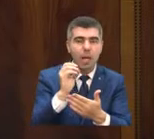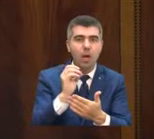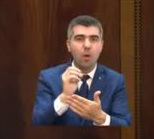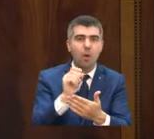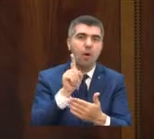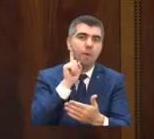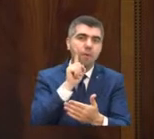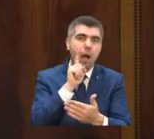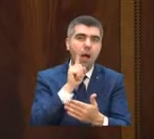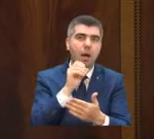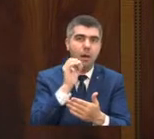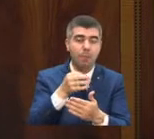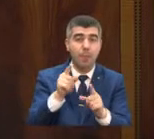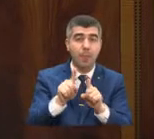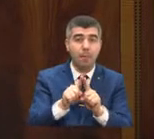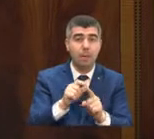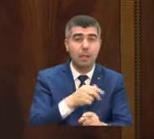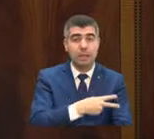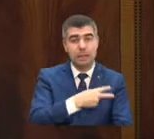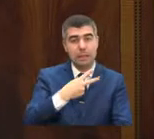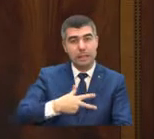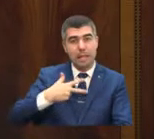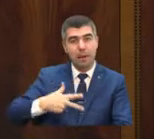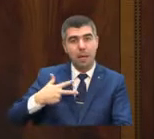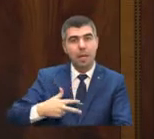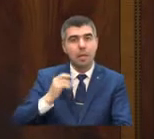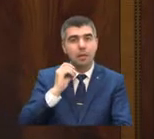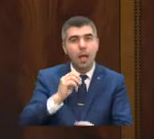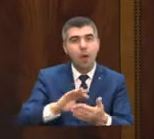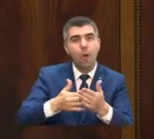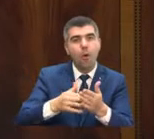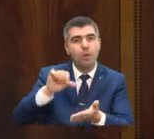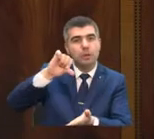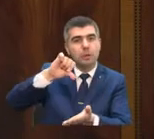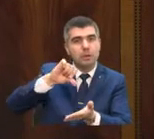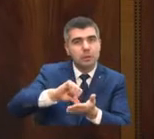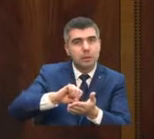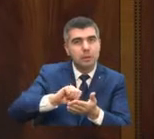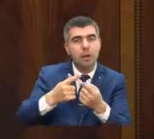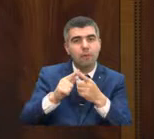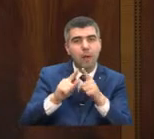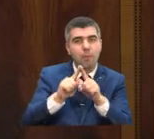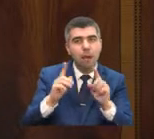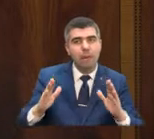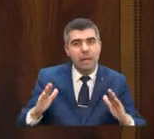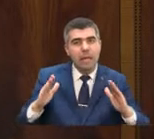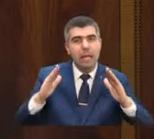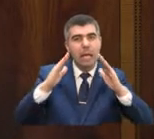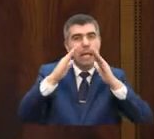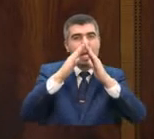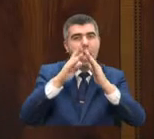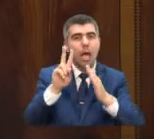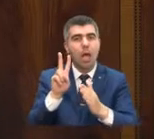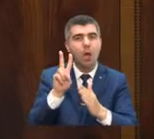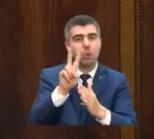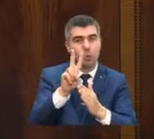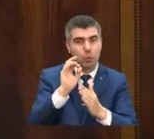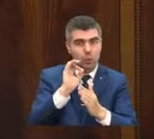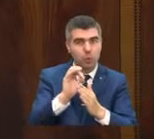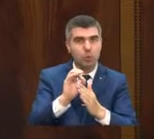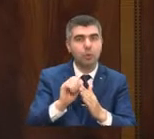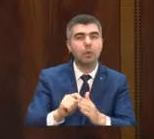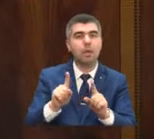أجنبيتين من جنسية دنماركية والنرويجية، إحداهما داخل الخيمة نصبها